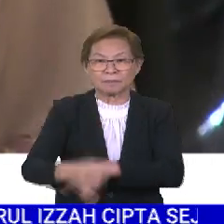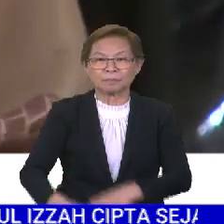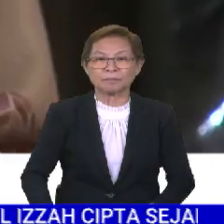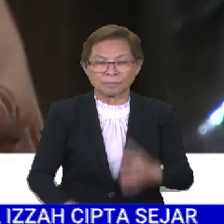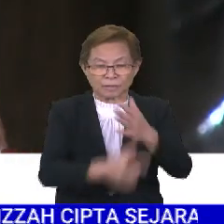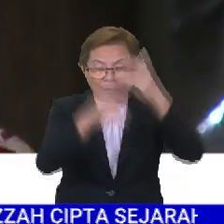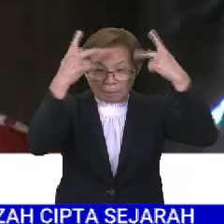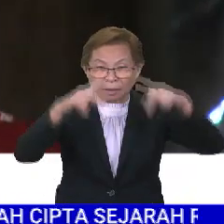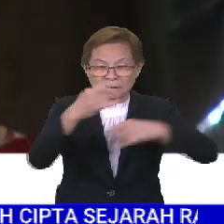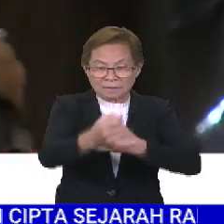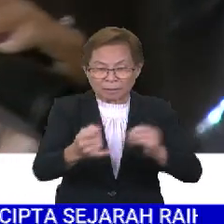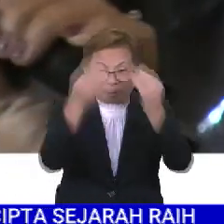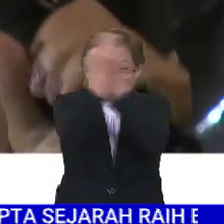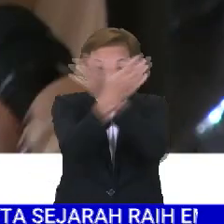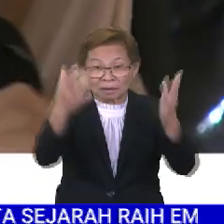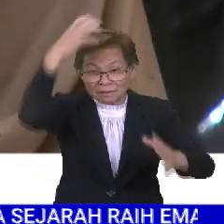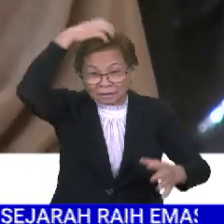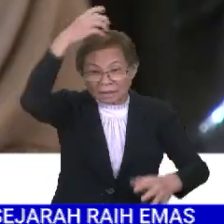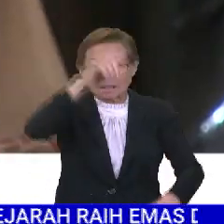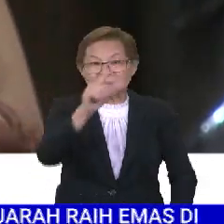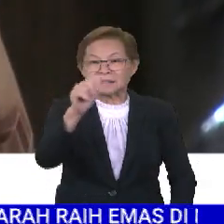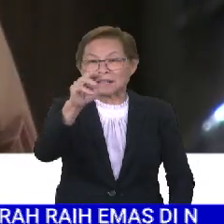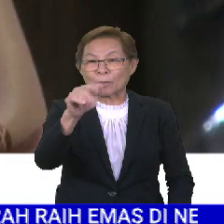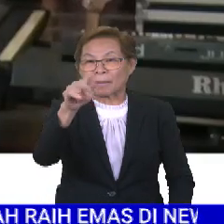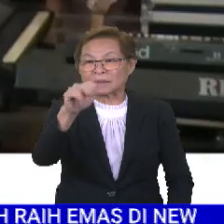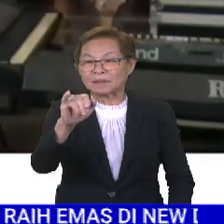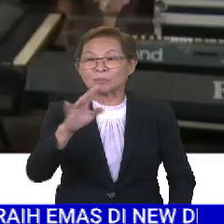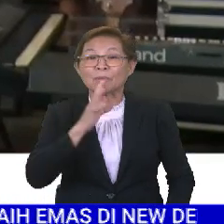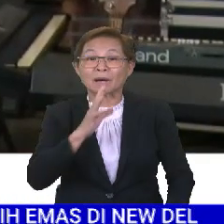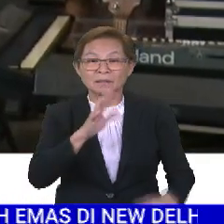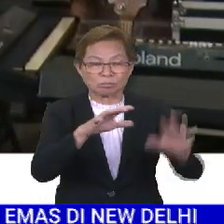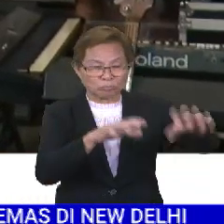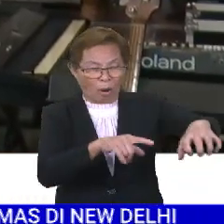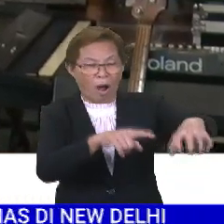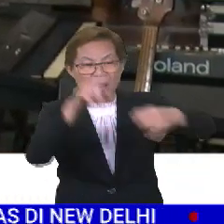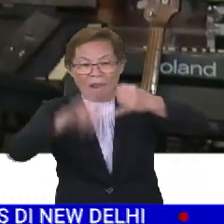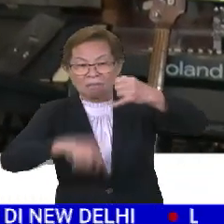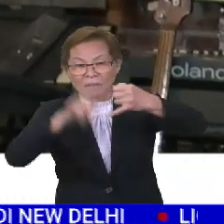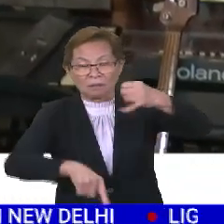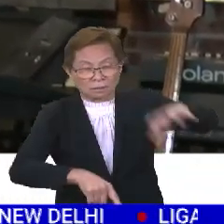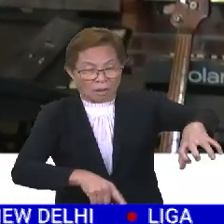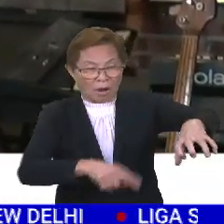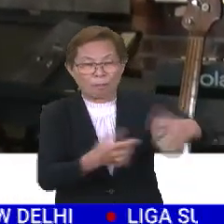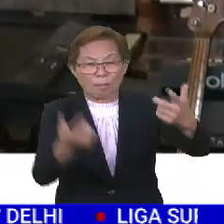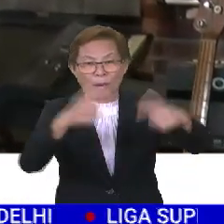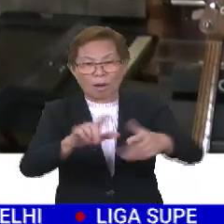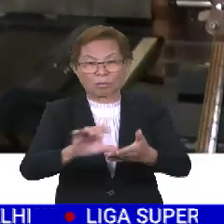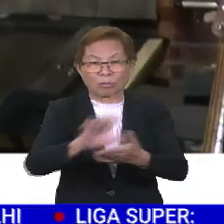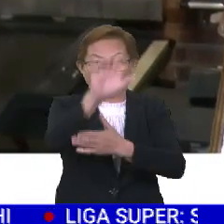Timbalan Pengarah Jabatan Penyiaran Selangor Zamani Ibrahim berkata, lokasi terakhir akan berlangsung di